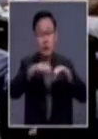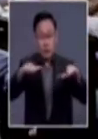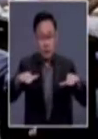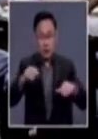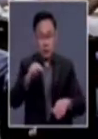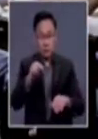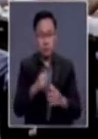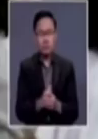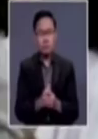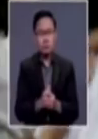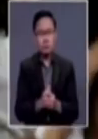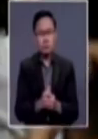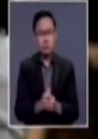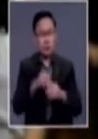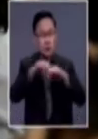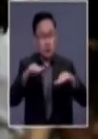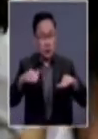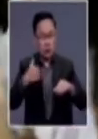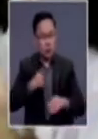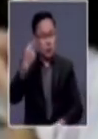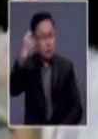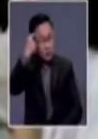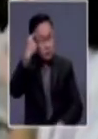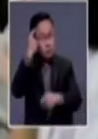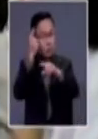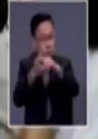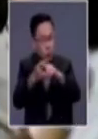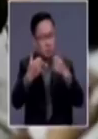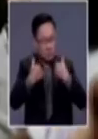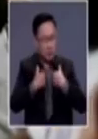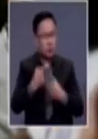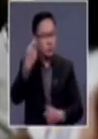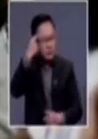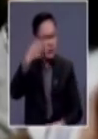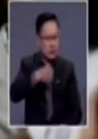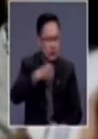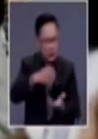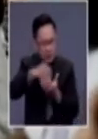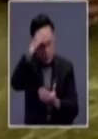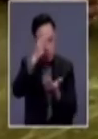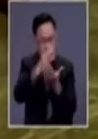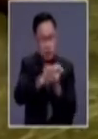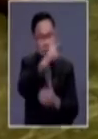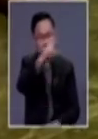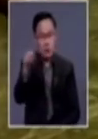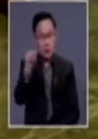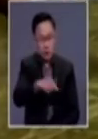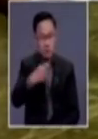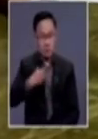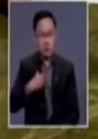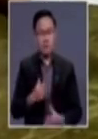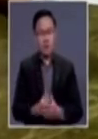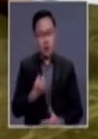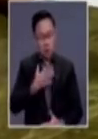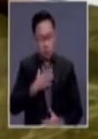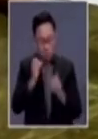จะมีเรียกว่าเขามีความคิดทางบวกมีทัศนคติที่ดีกับการเรียนภาษาอังกฤษซึ่งคุณครูปอคิดว่